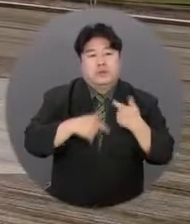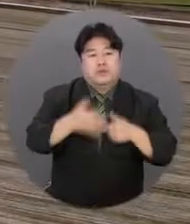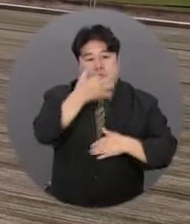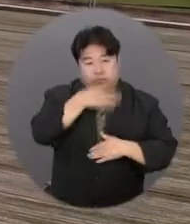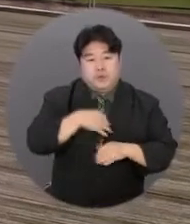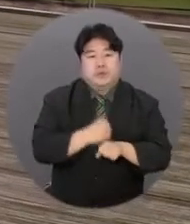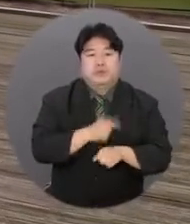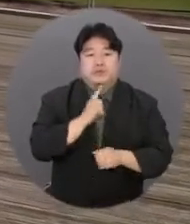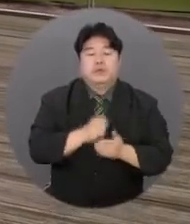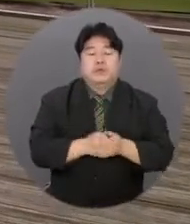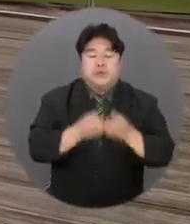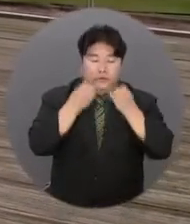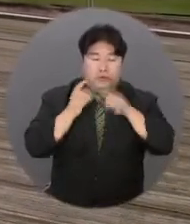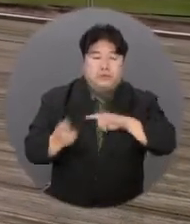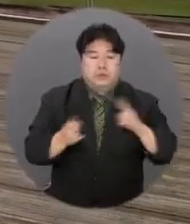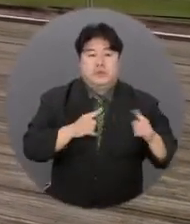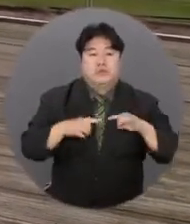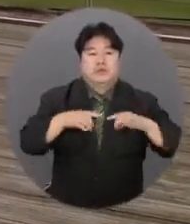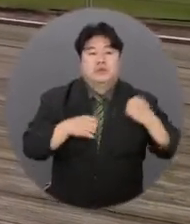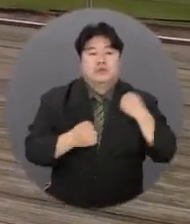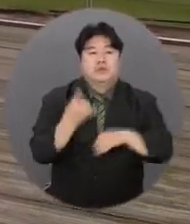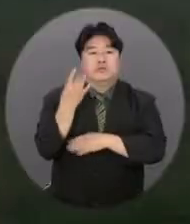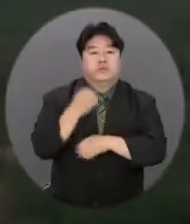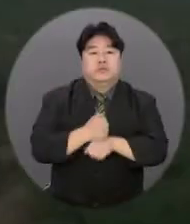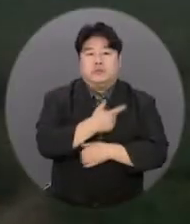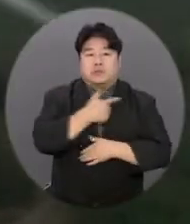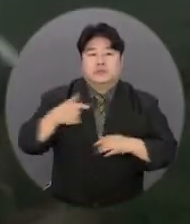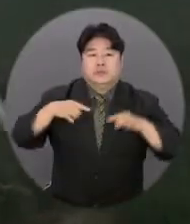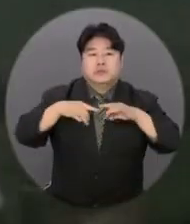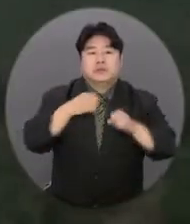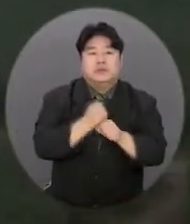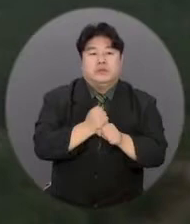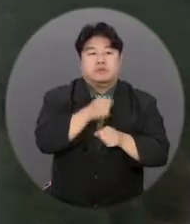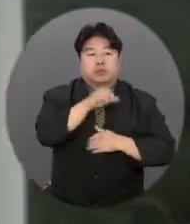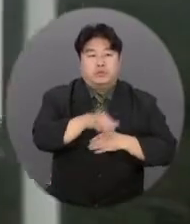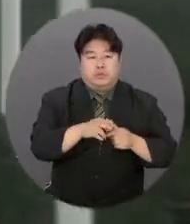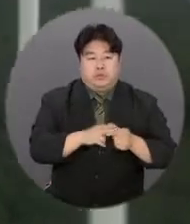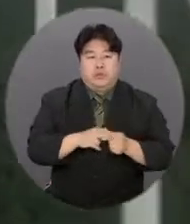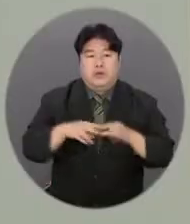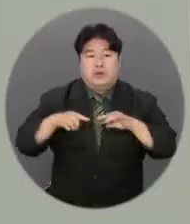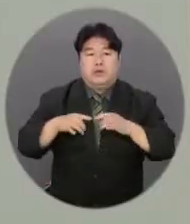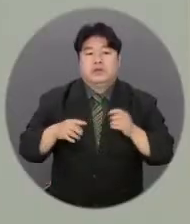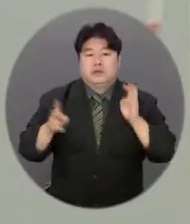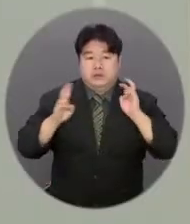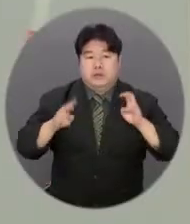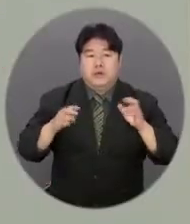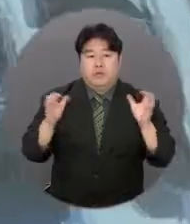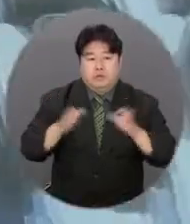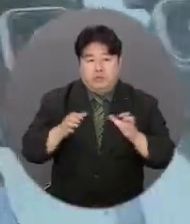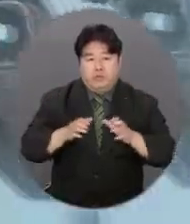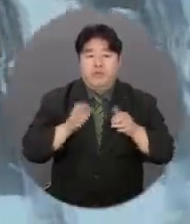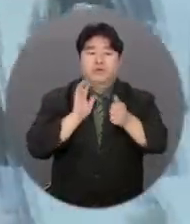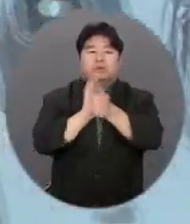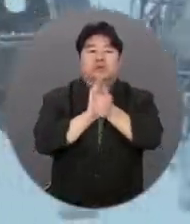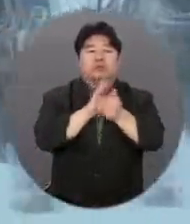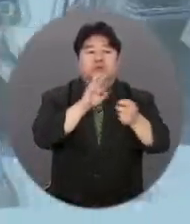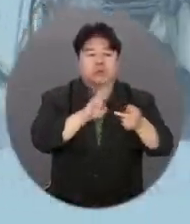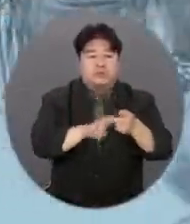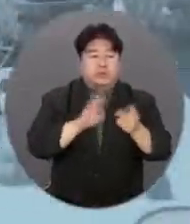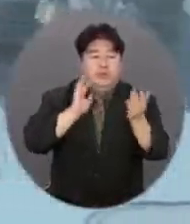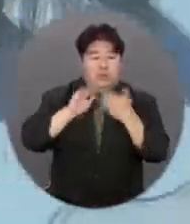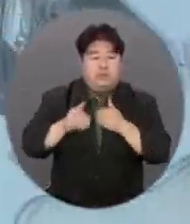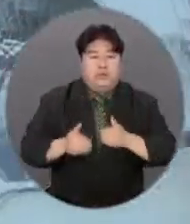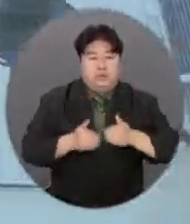유리한 그런. 신재생 에너지를 기반으로 하는 대규모 전력 생산 기지와 에너지 산업 융복합 지원센터 등도